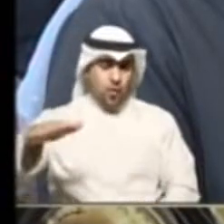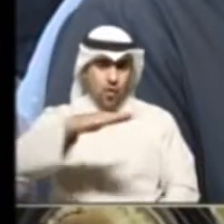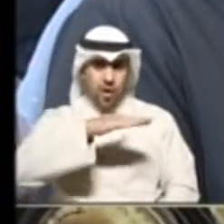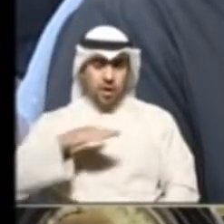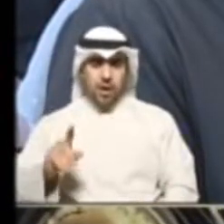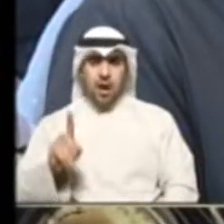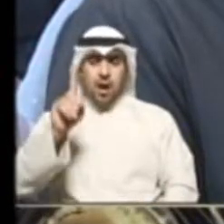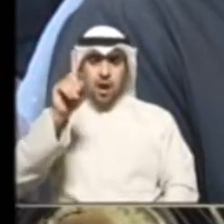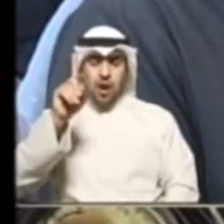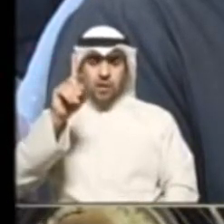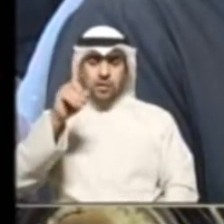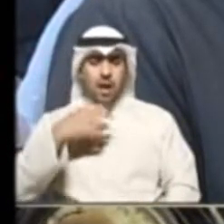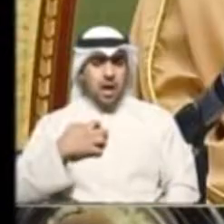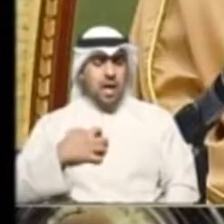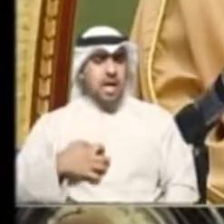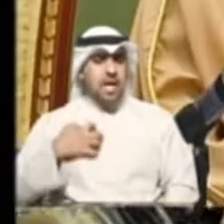نحس